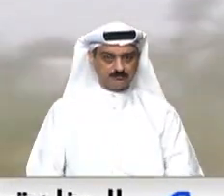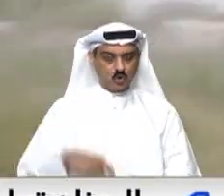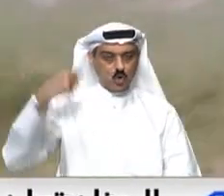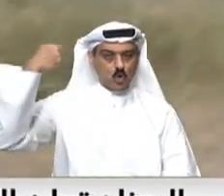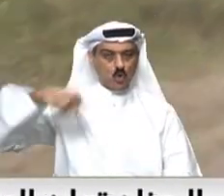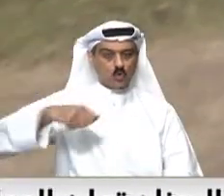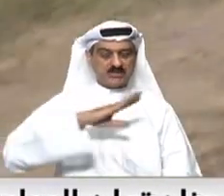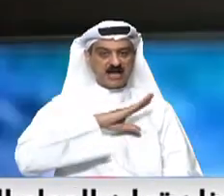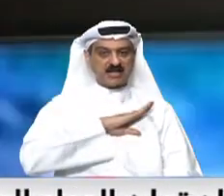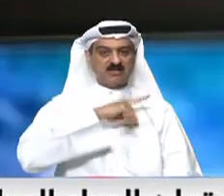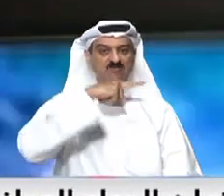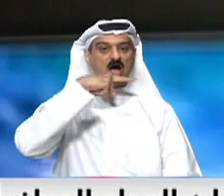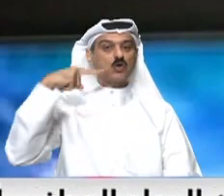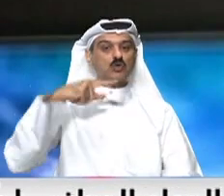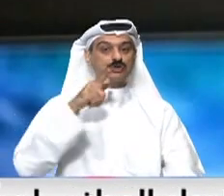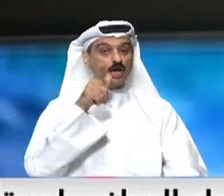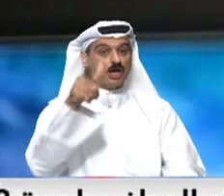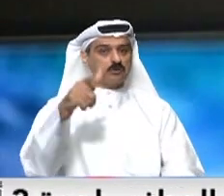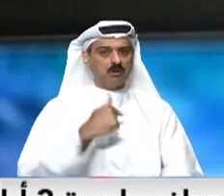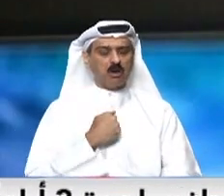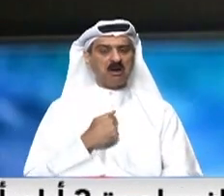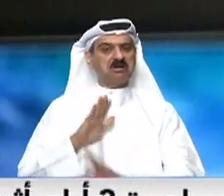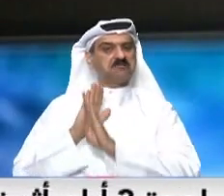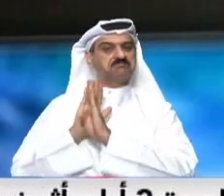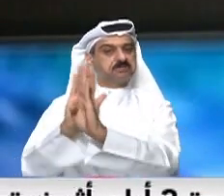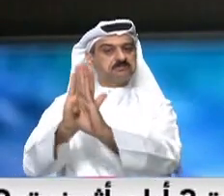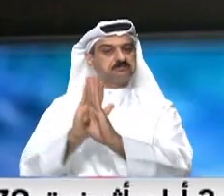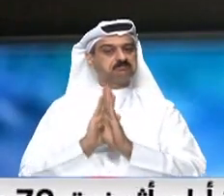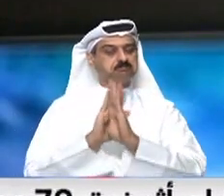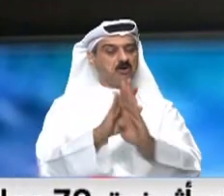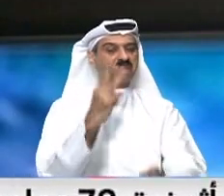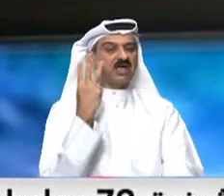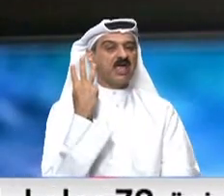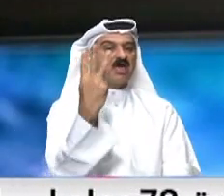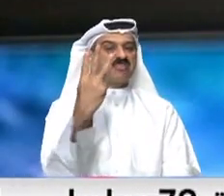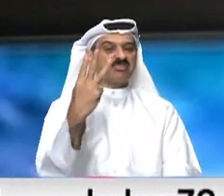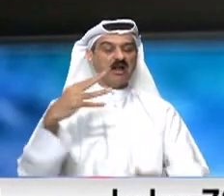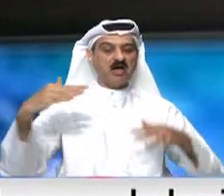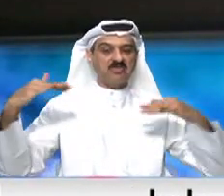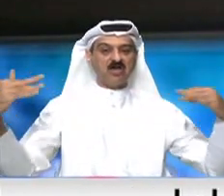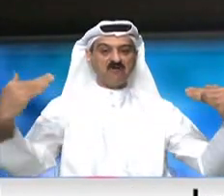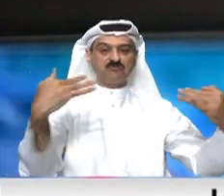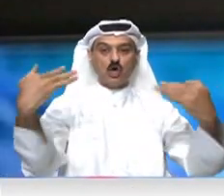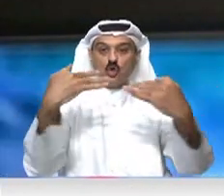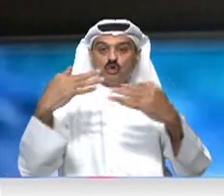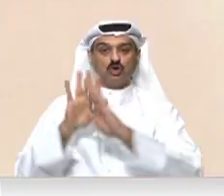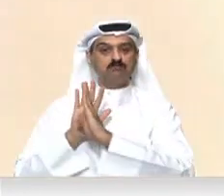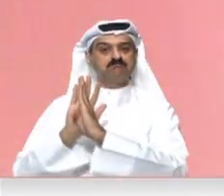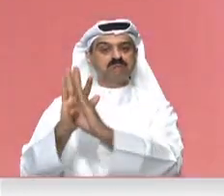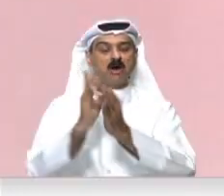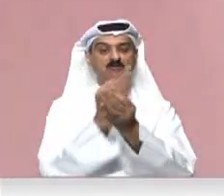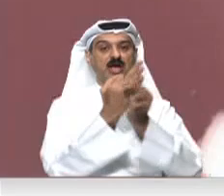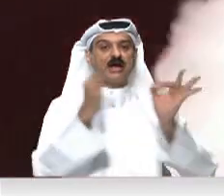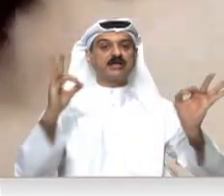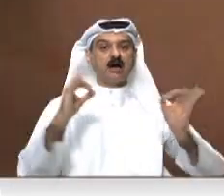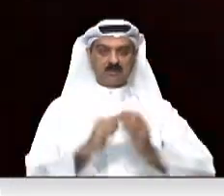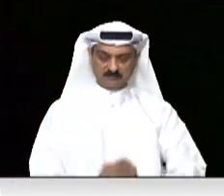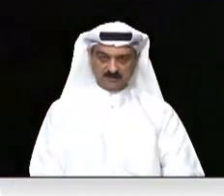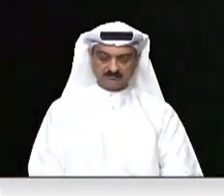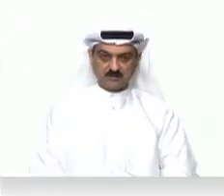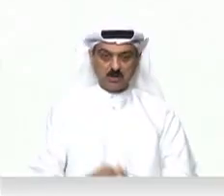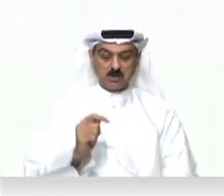وزاره الدفاع الروسيه انها صدت هجمات على ثلاث جبهات في دنياسك وجبولوجيا فيما وجهت